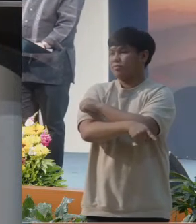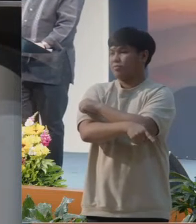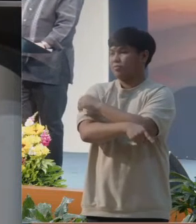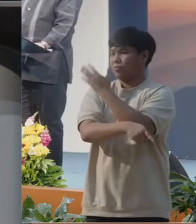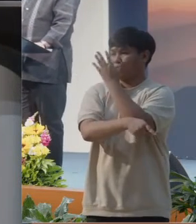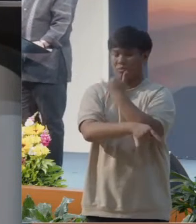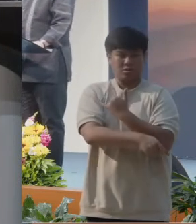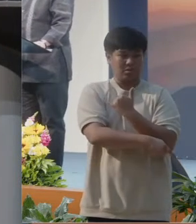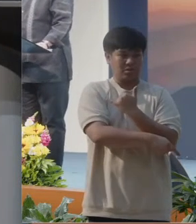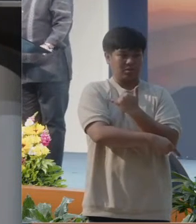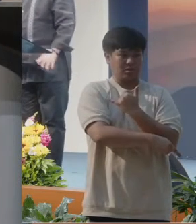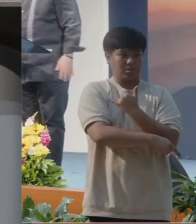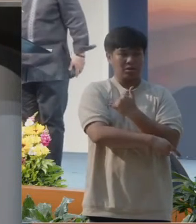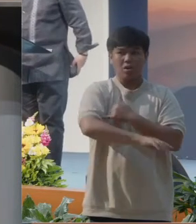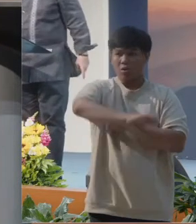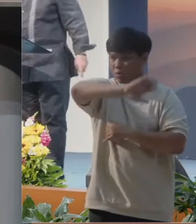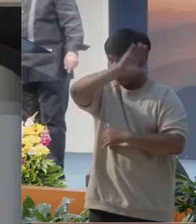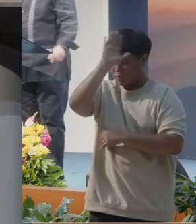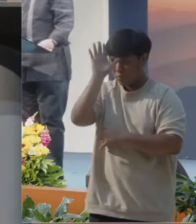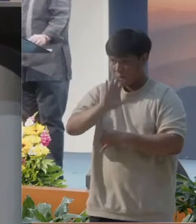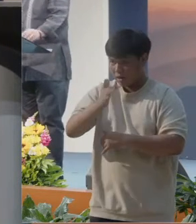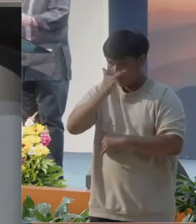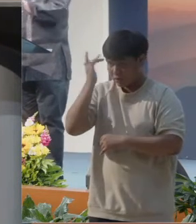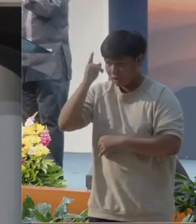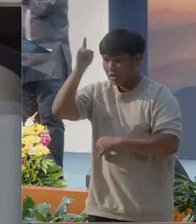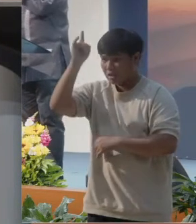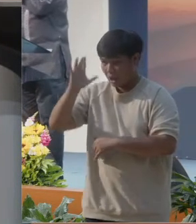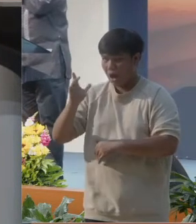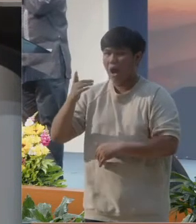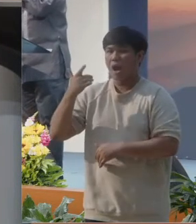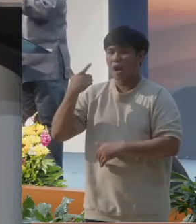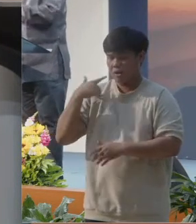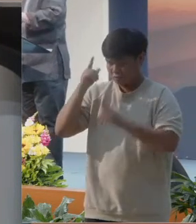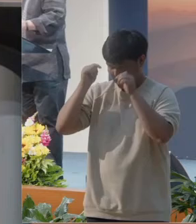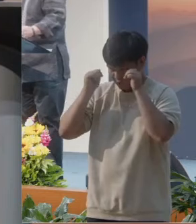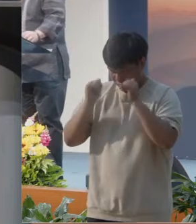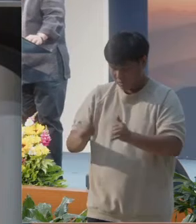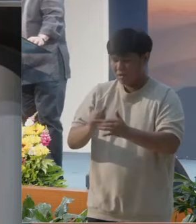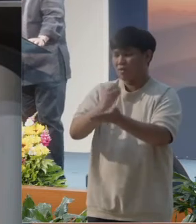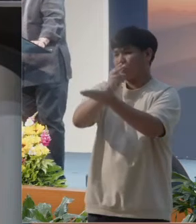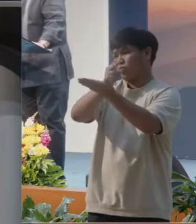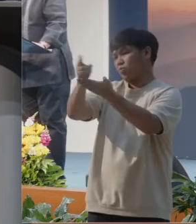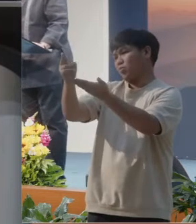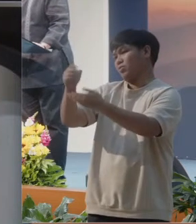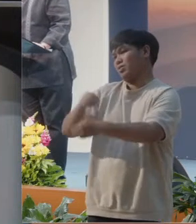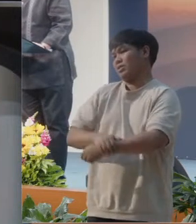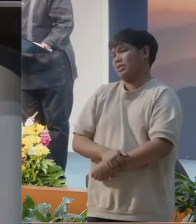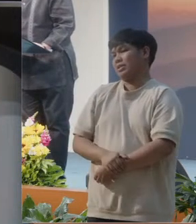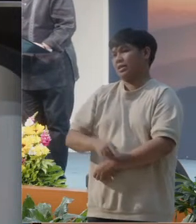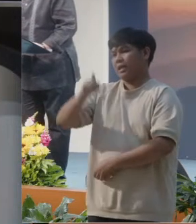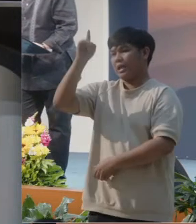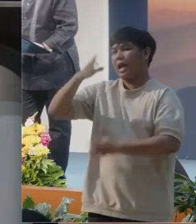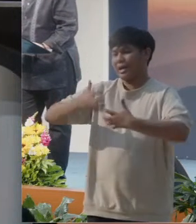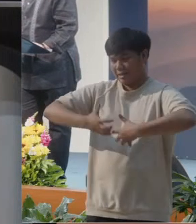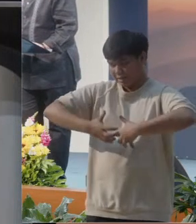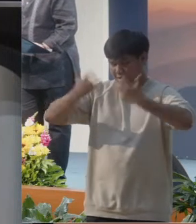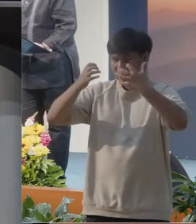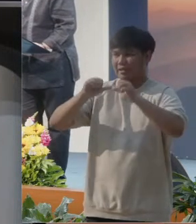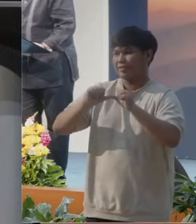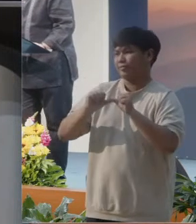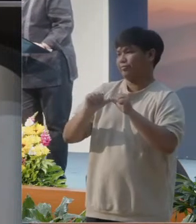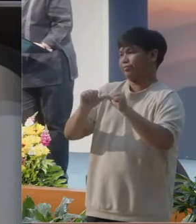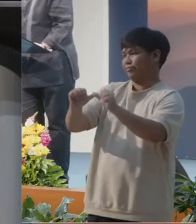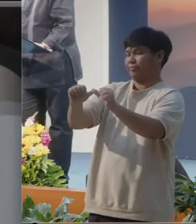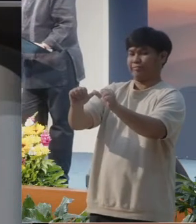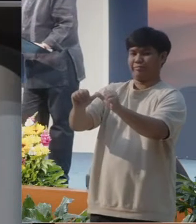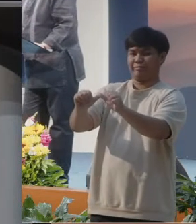po nating baliwalain ang puot ng Diyos sa kasalanan. Let us not ignore God's wrath.